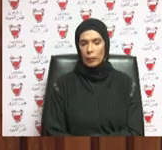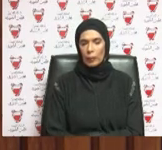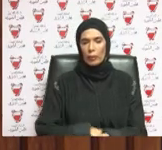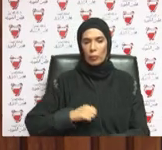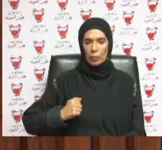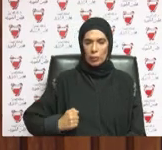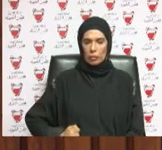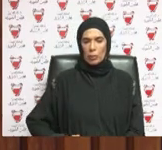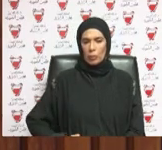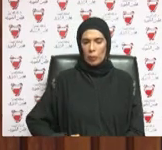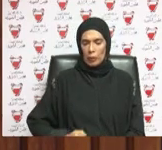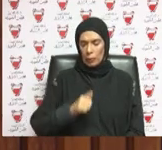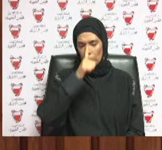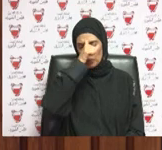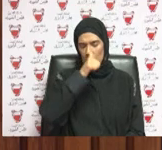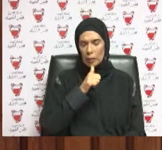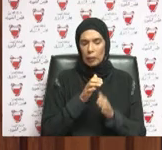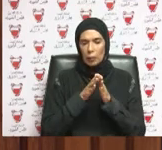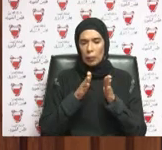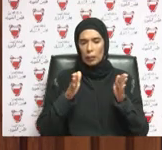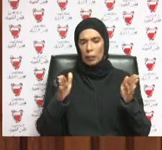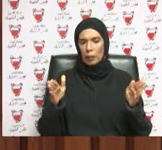البحرين تمر بحزن كبير،